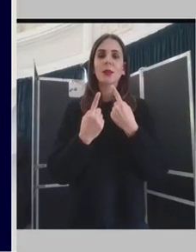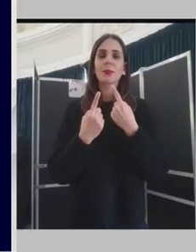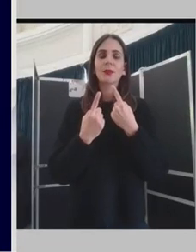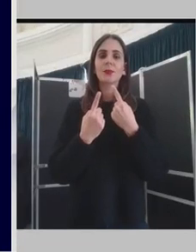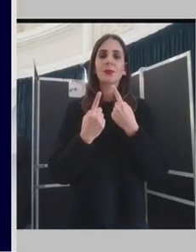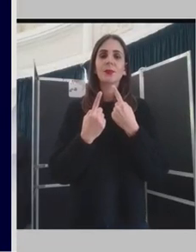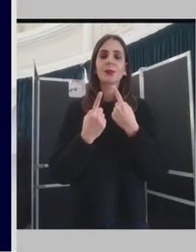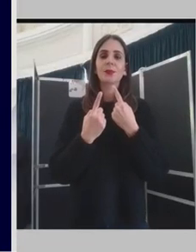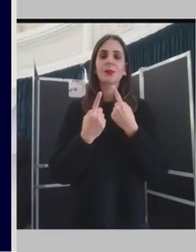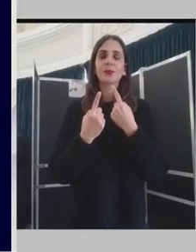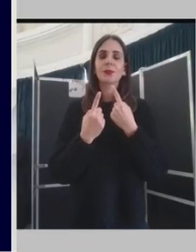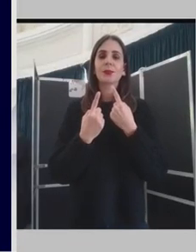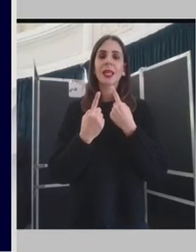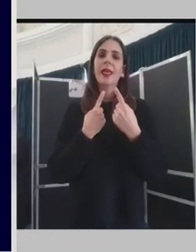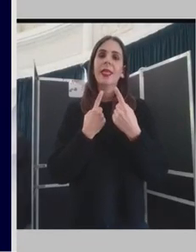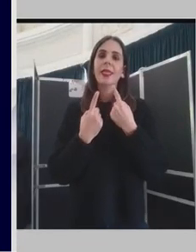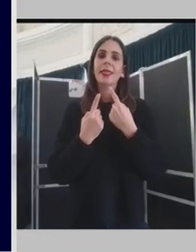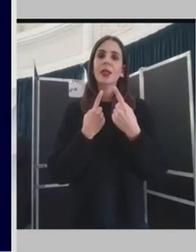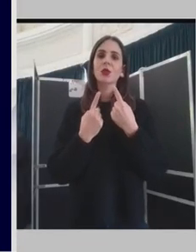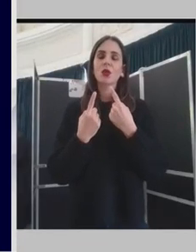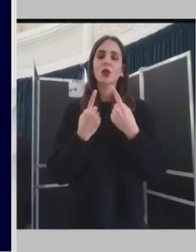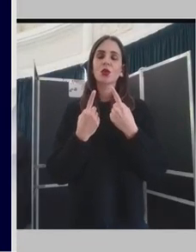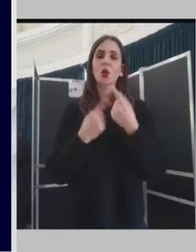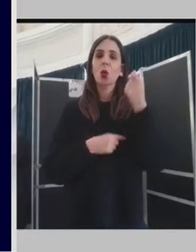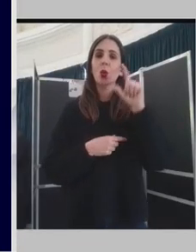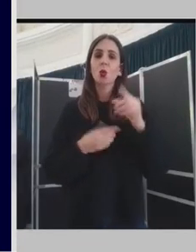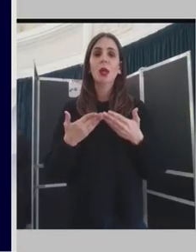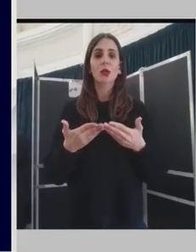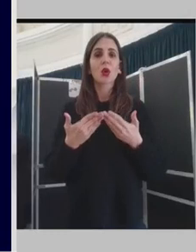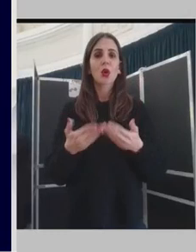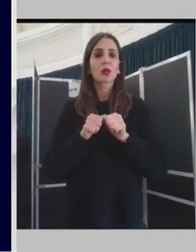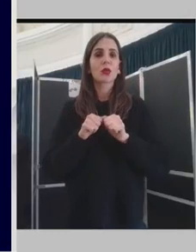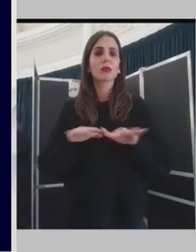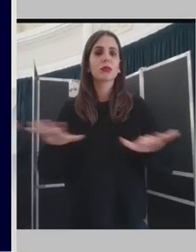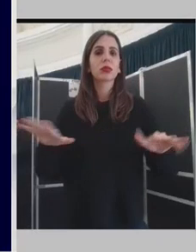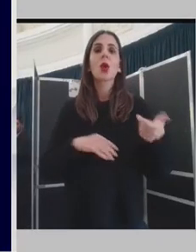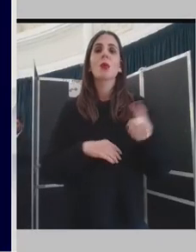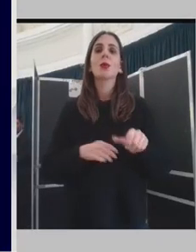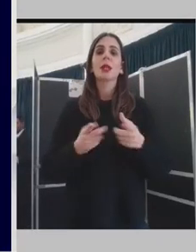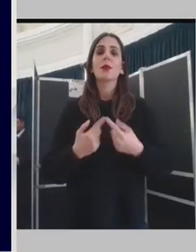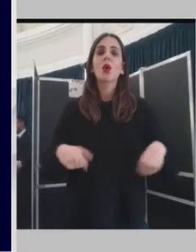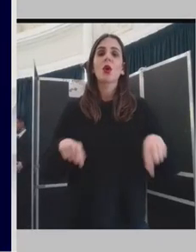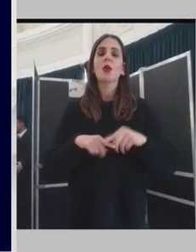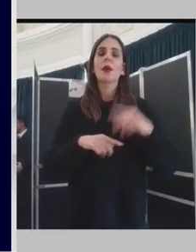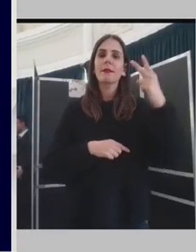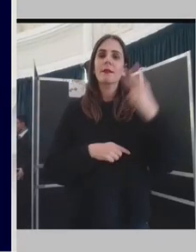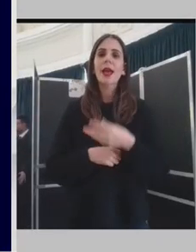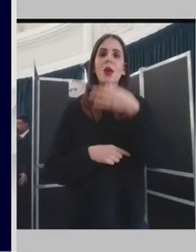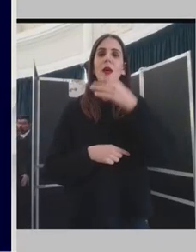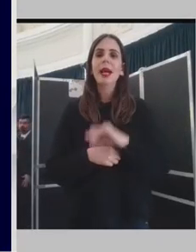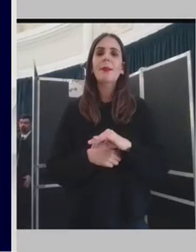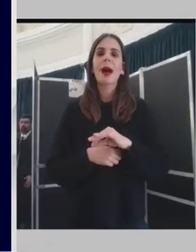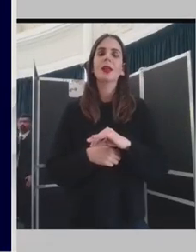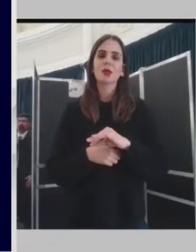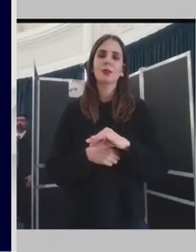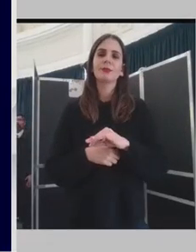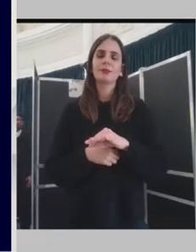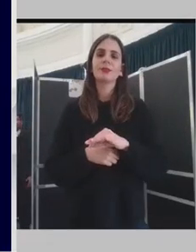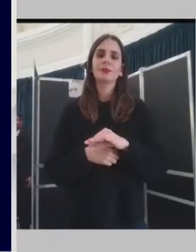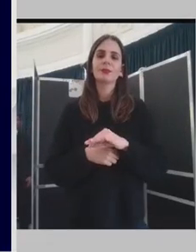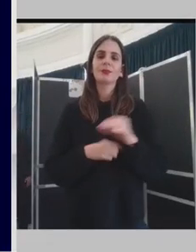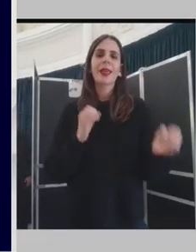a innescare un processo virtuoso che ci fa capire che effettivamente noi siamo in grado di fare la differenza. Il nostro viaggio